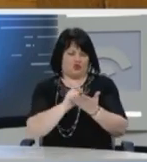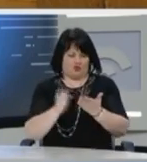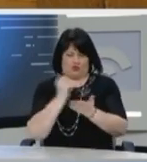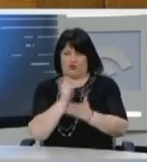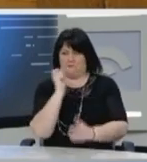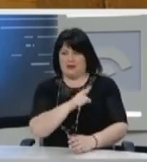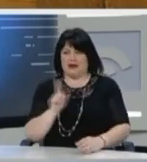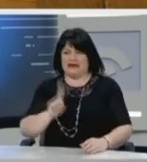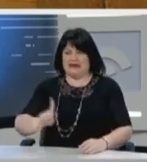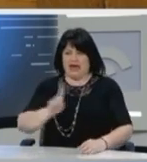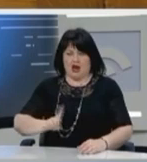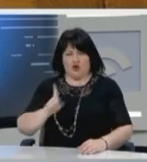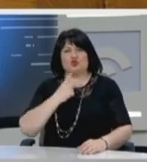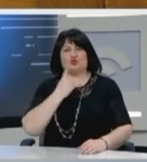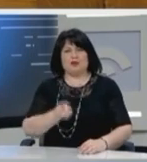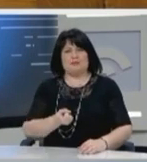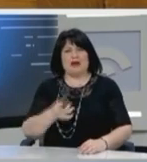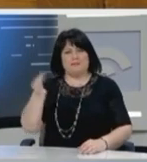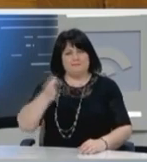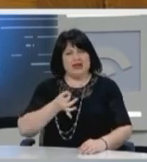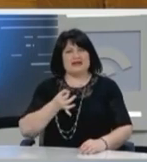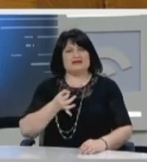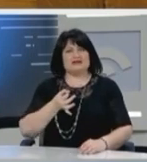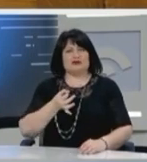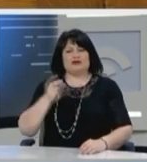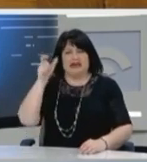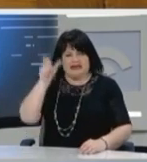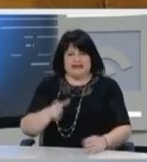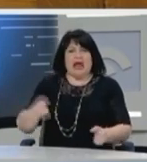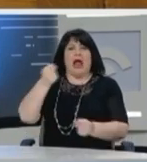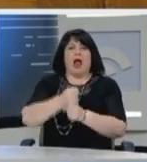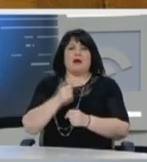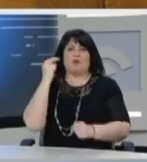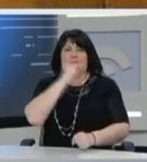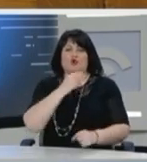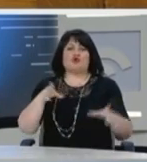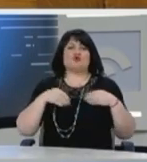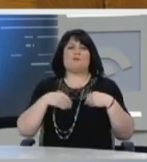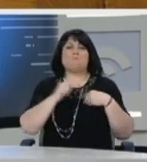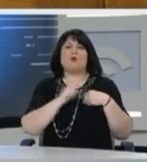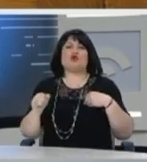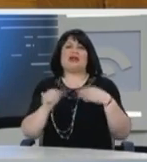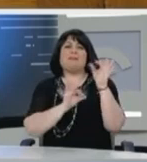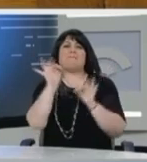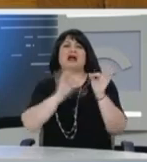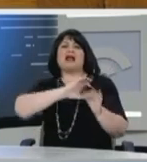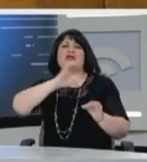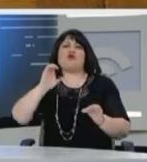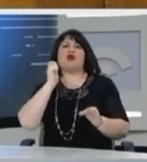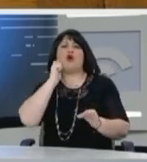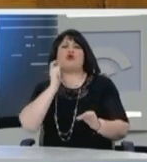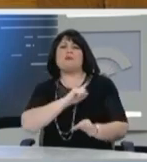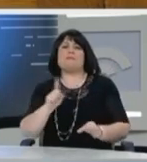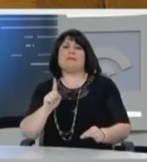Μητσοτάκη και του είπα, δήλωσε ότι ως πρωθυπουργός δεν θα δεχθείς ποτέ τον όρο Μακεδονία. Δεν μου απάντησε.